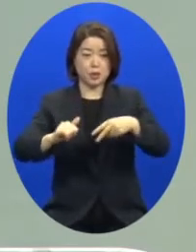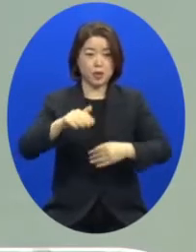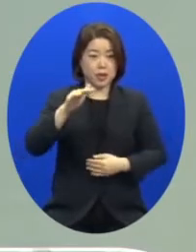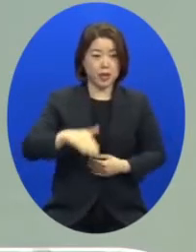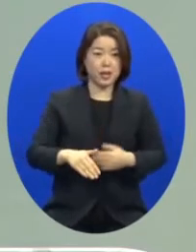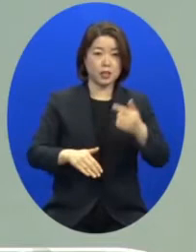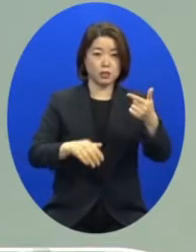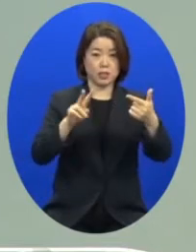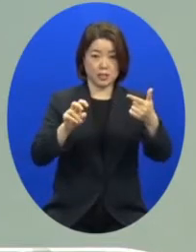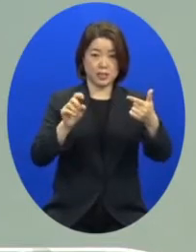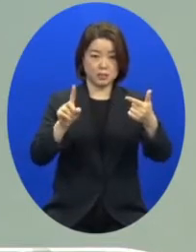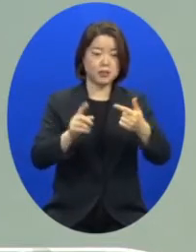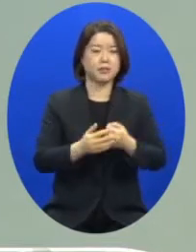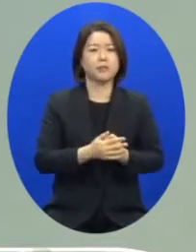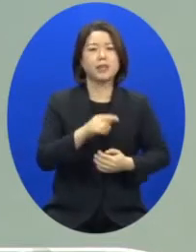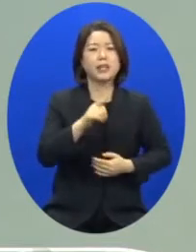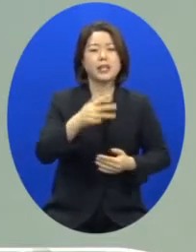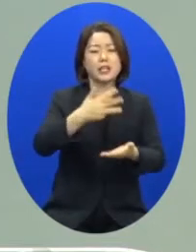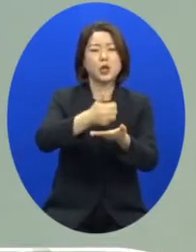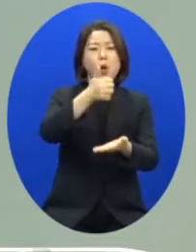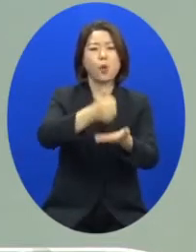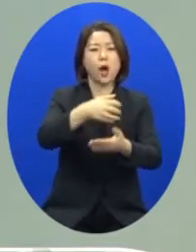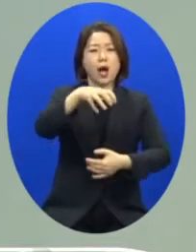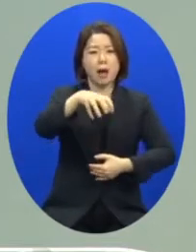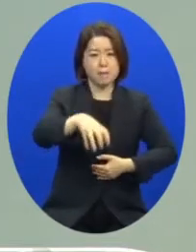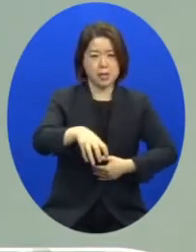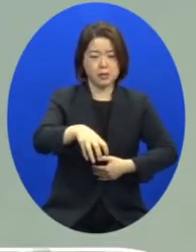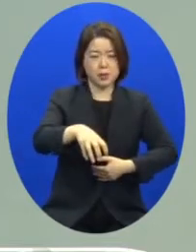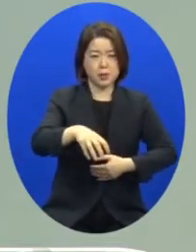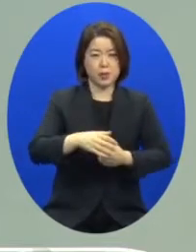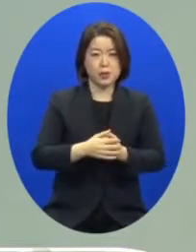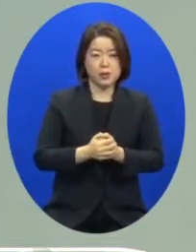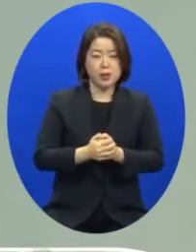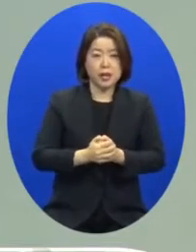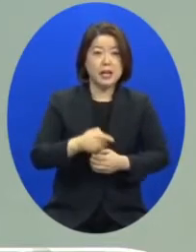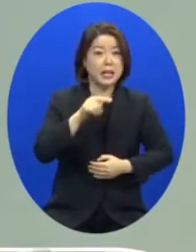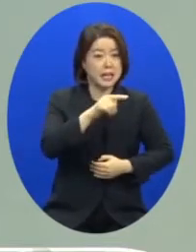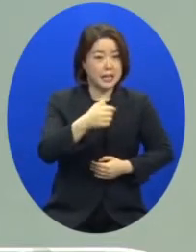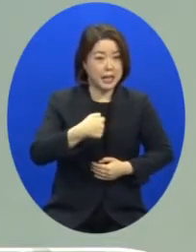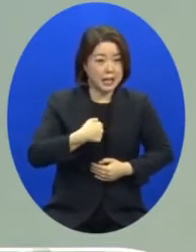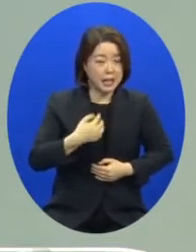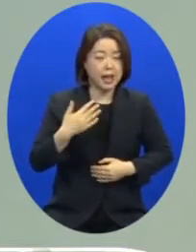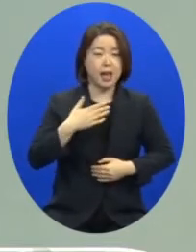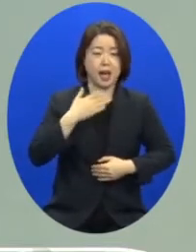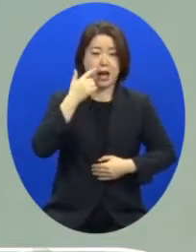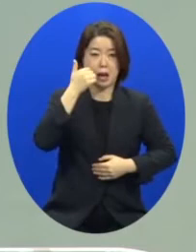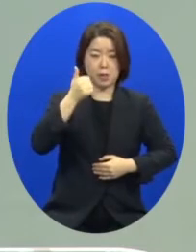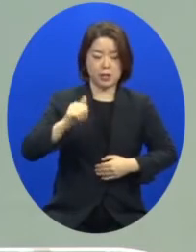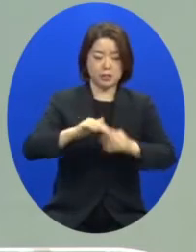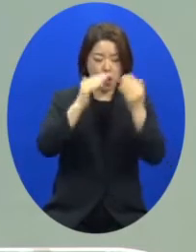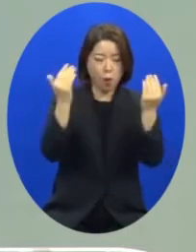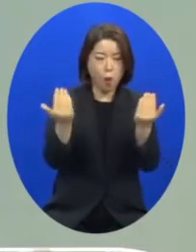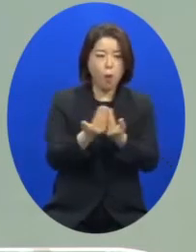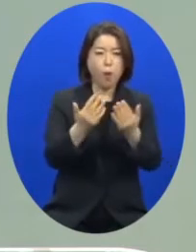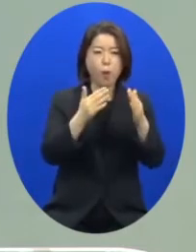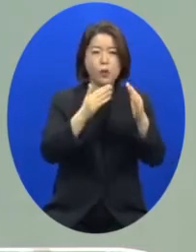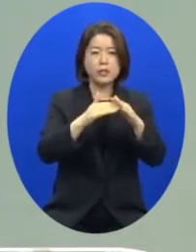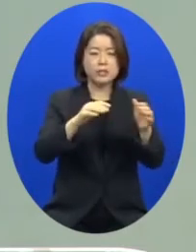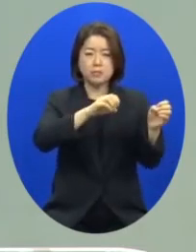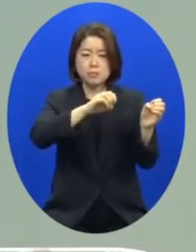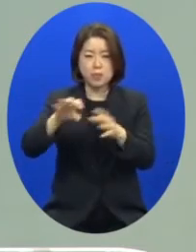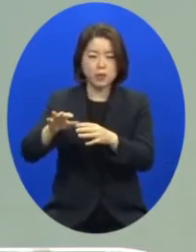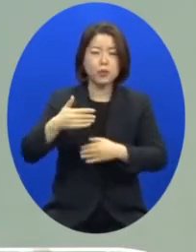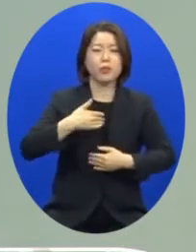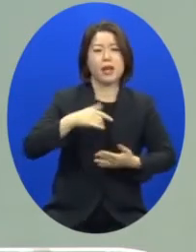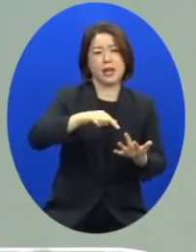이는 여호와 앞에서 한 것이니라 그가 내 아버지와 그의 온 집을 버리고 그 나를 택하사